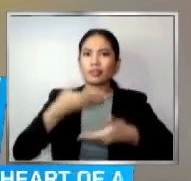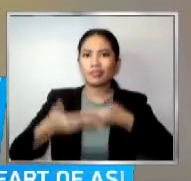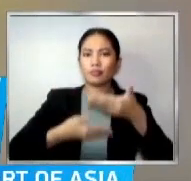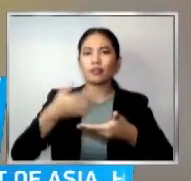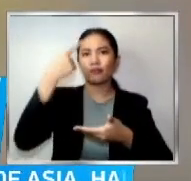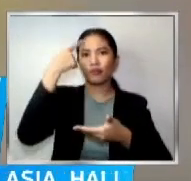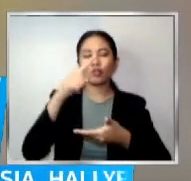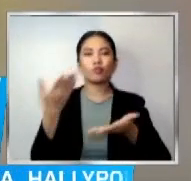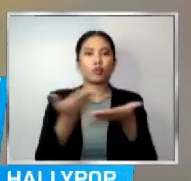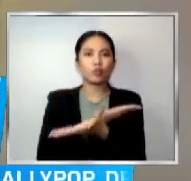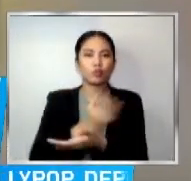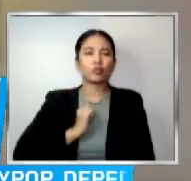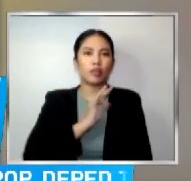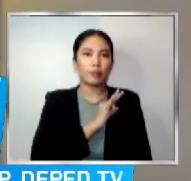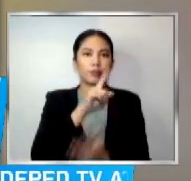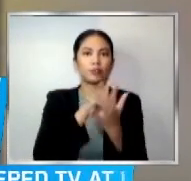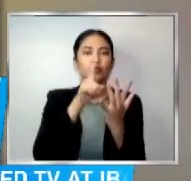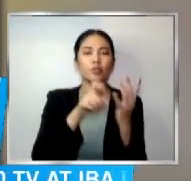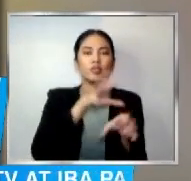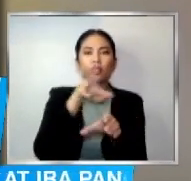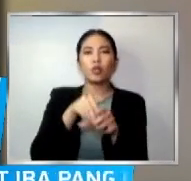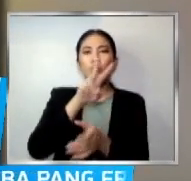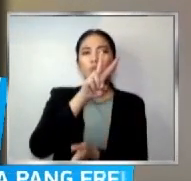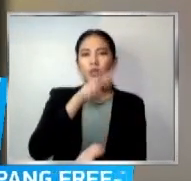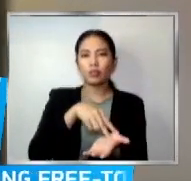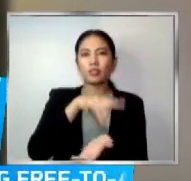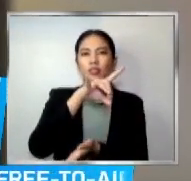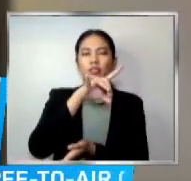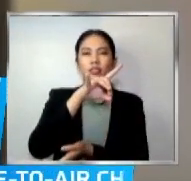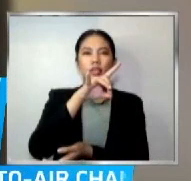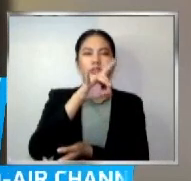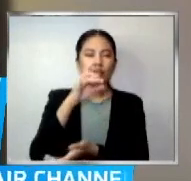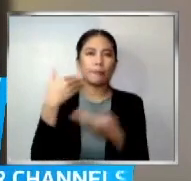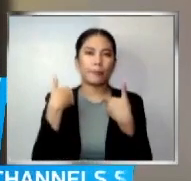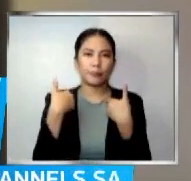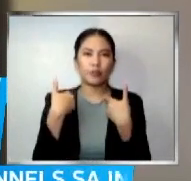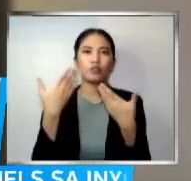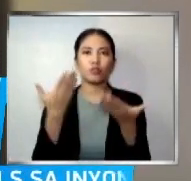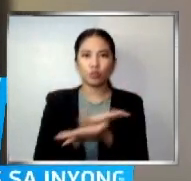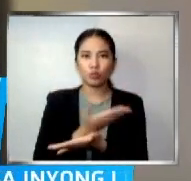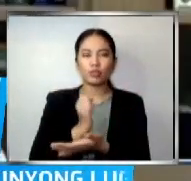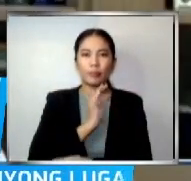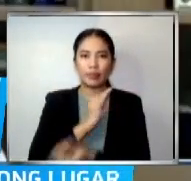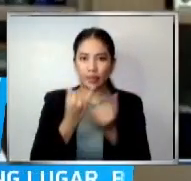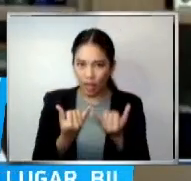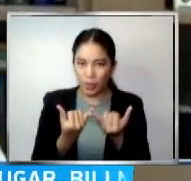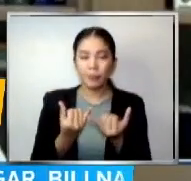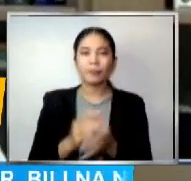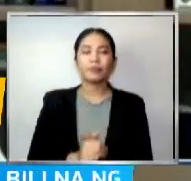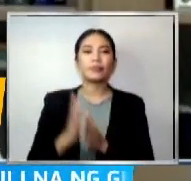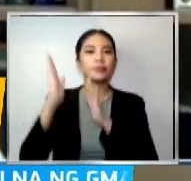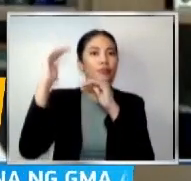sa 2,872 na contact tracer meron ang lungsod sa ngayon. We expect siguro by this week ay meron ng